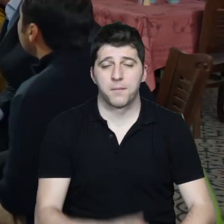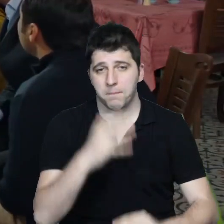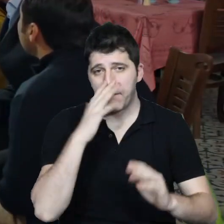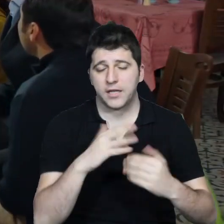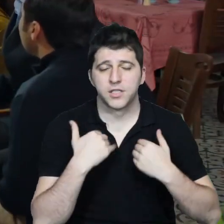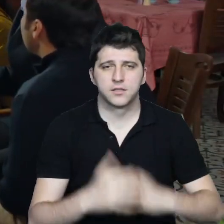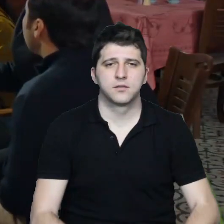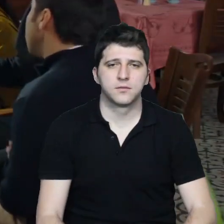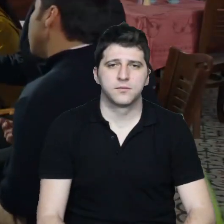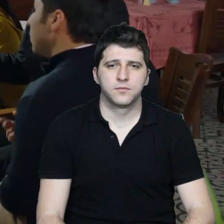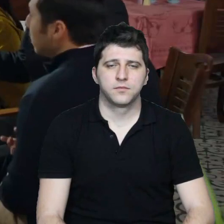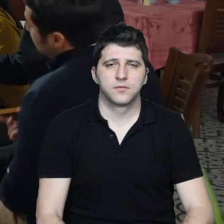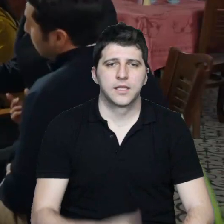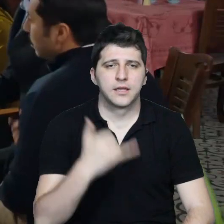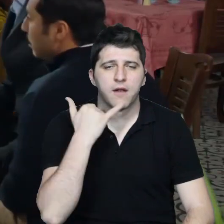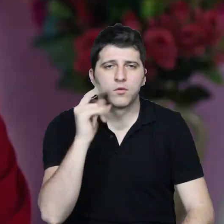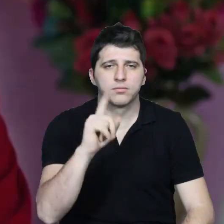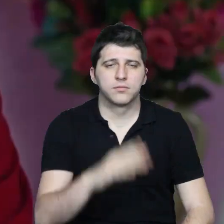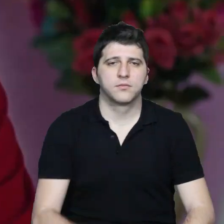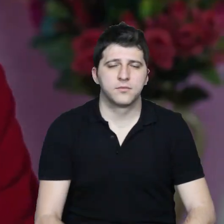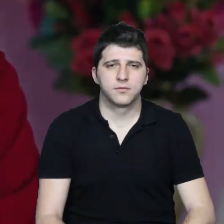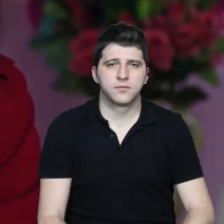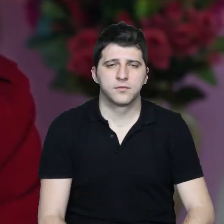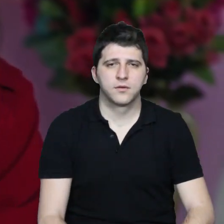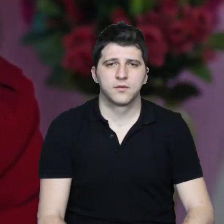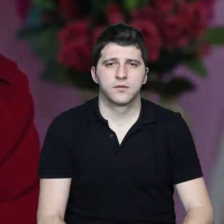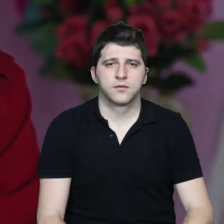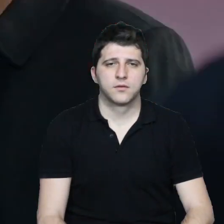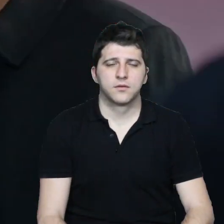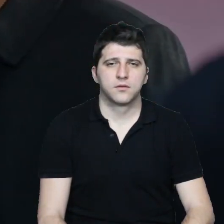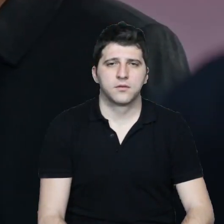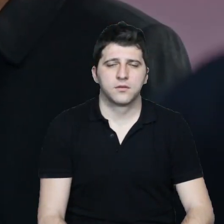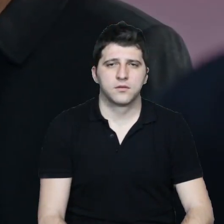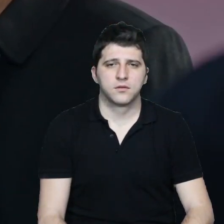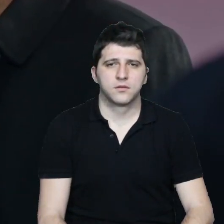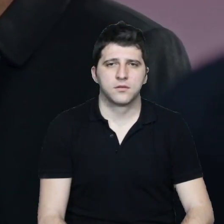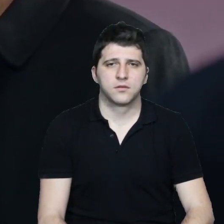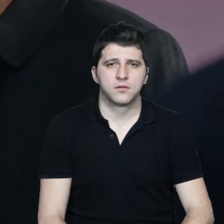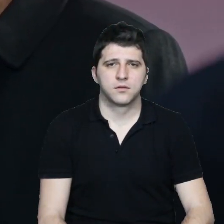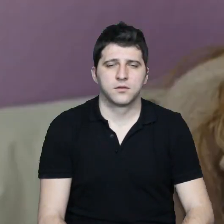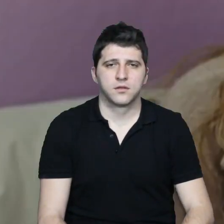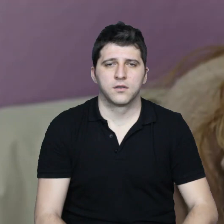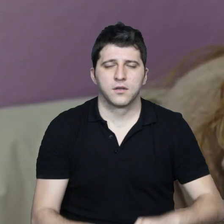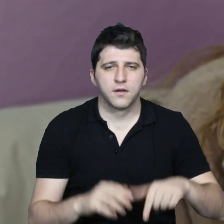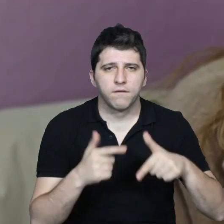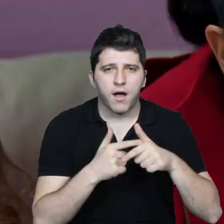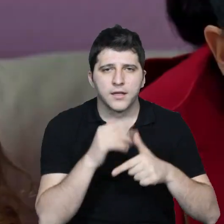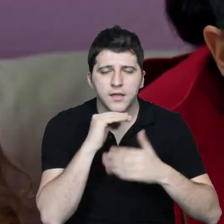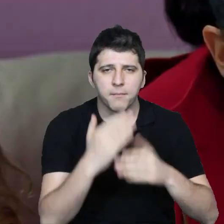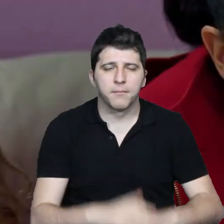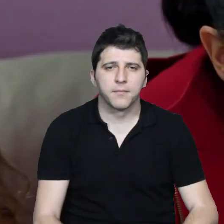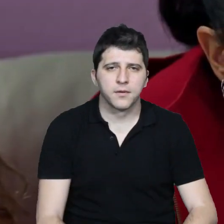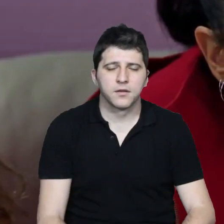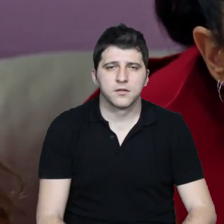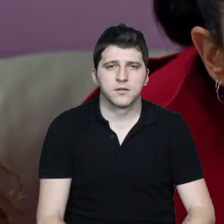Bekleyeceğiz. Telefon çalıyor. Fatih'in telefonu Tuğba, dikkat kesildi. Faik dedem mi?